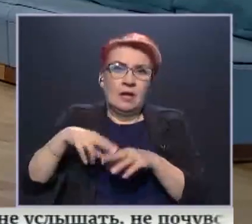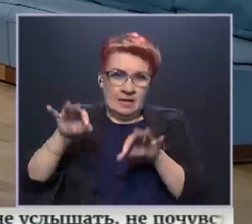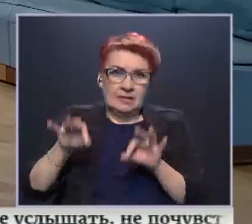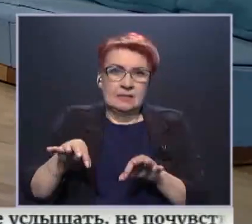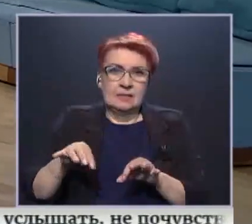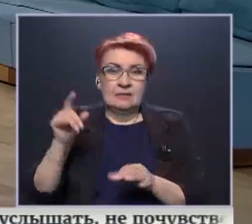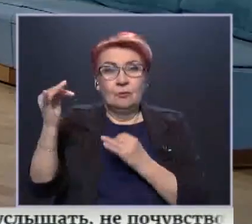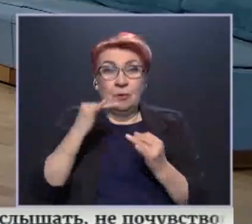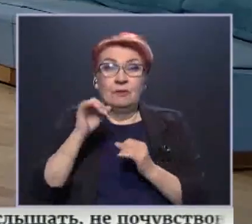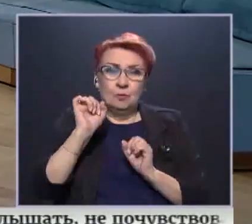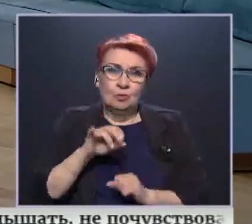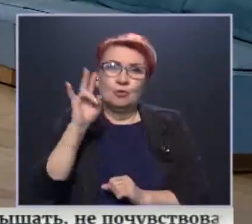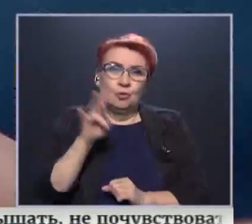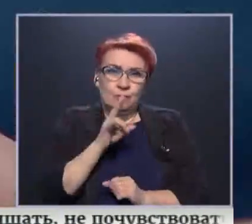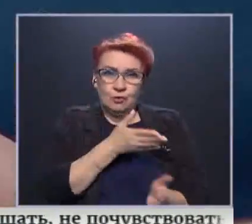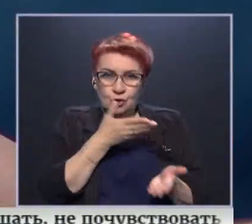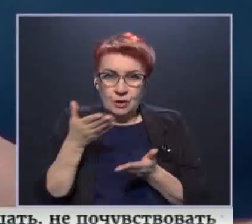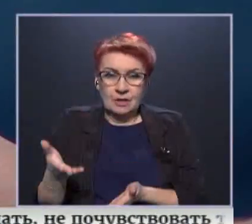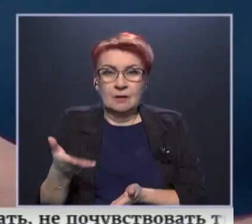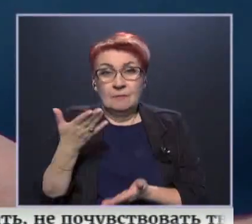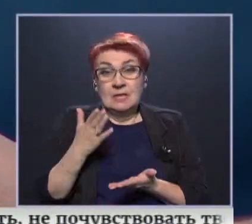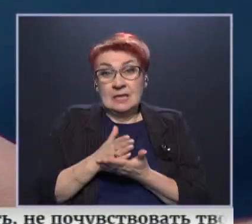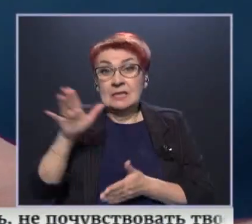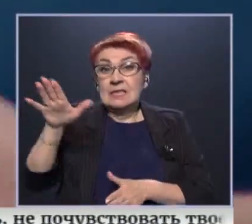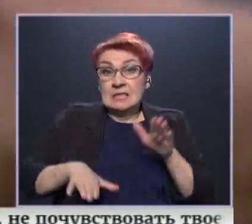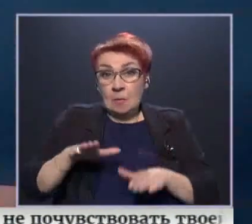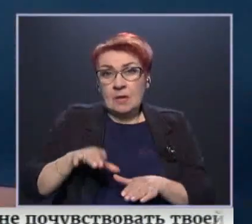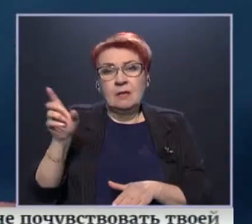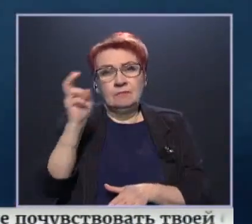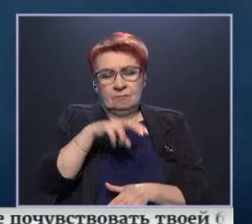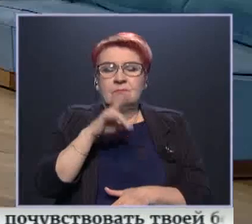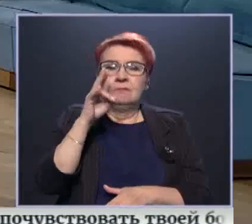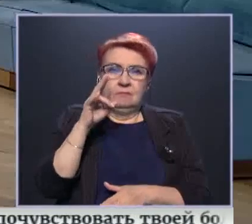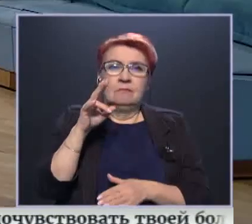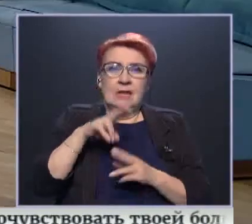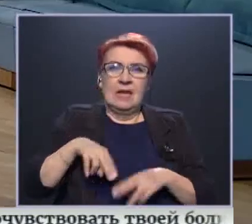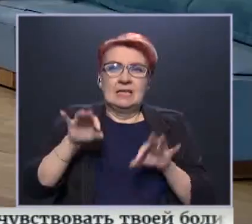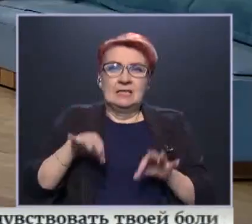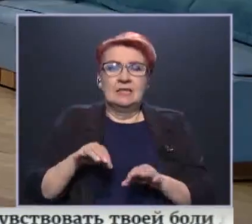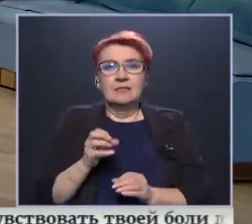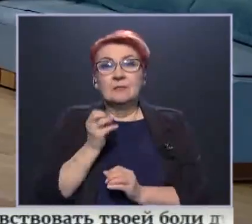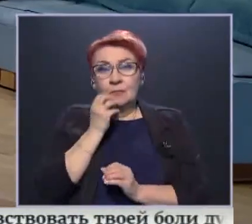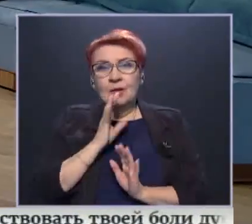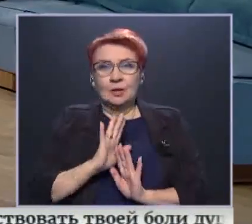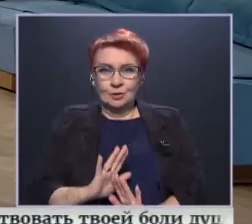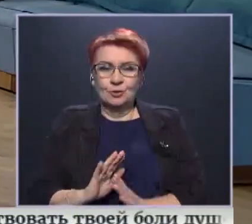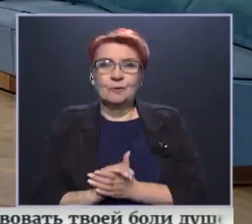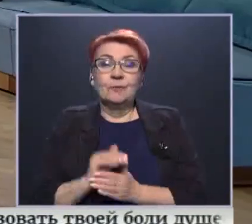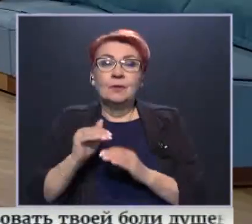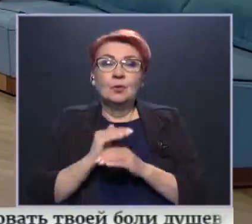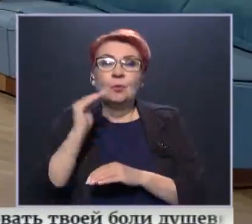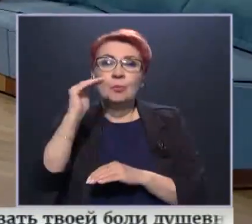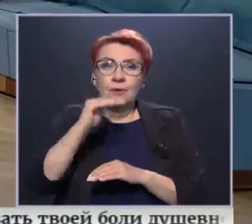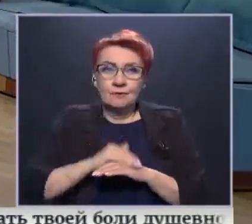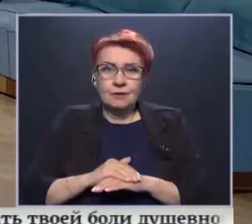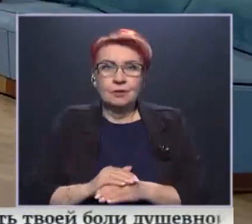Можно поговорить со священником. Вот, если есть сомнения, надо креститься. Хорошо. Добрый вечер.